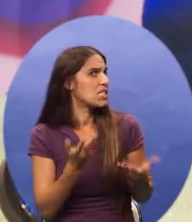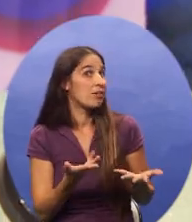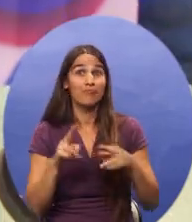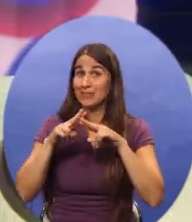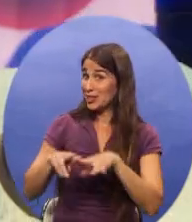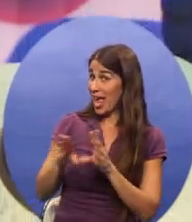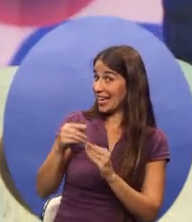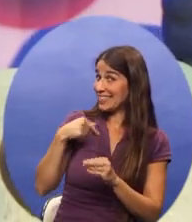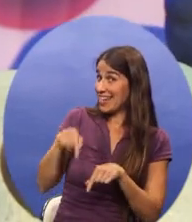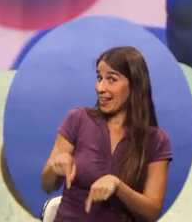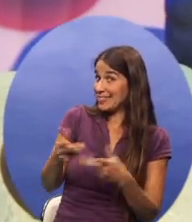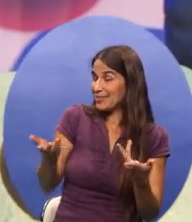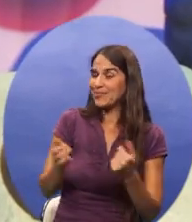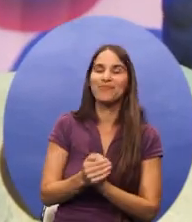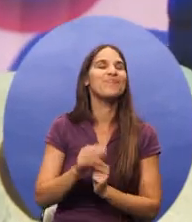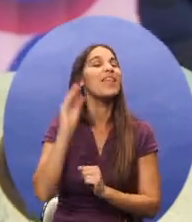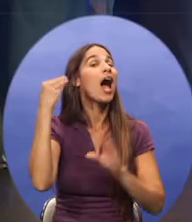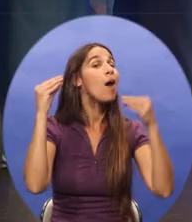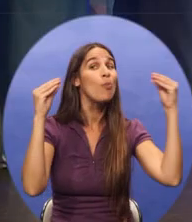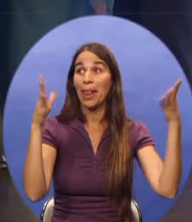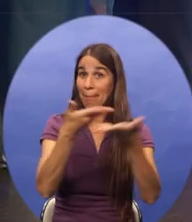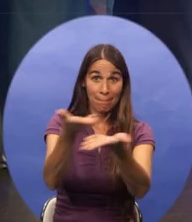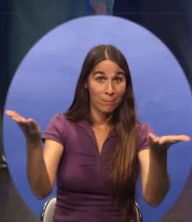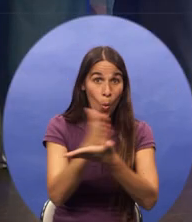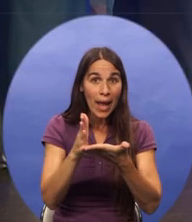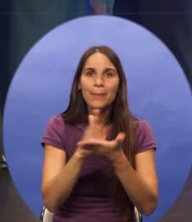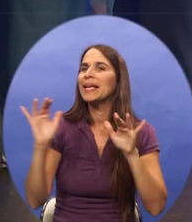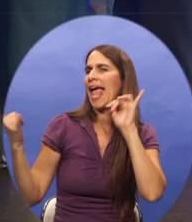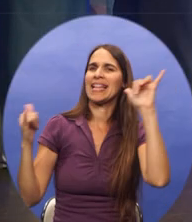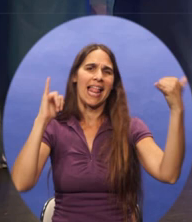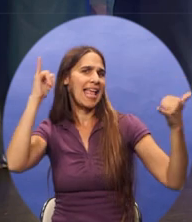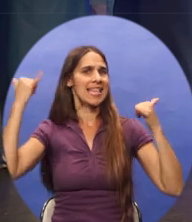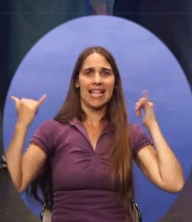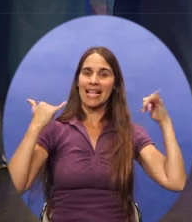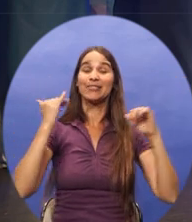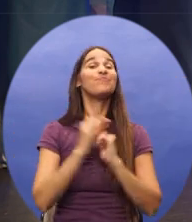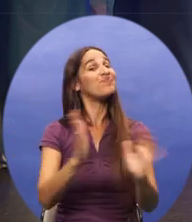מה נעשה? תישאר איתי כאן. חבובונים, מוכנים?